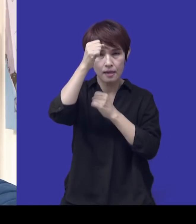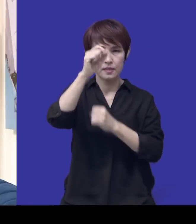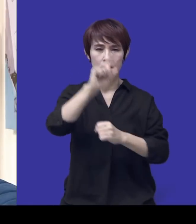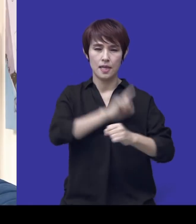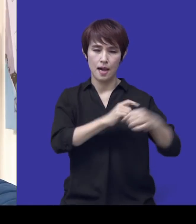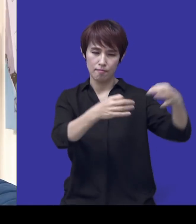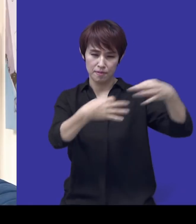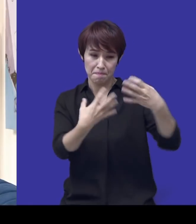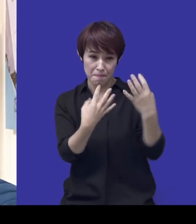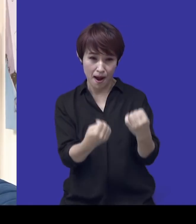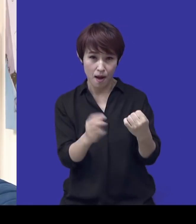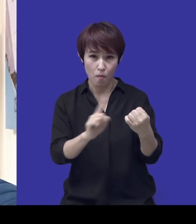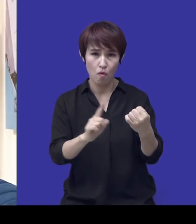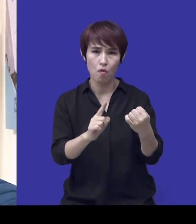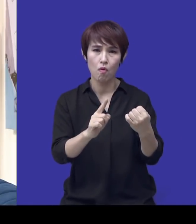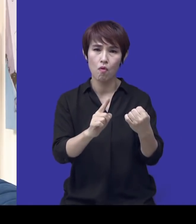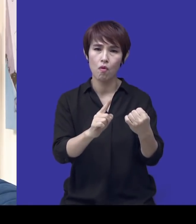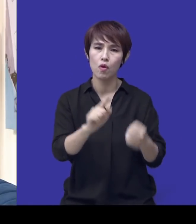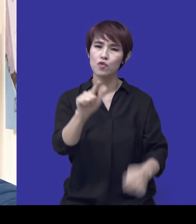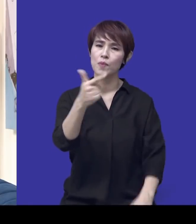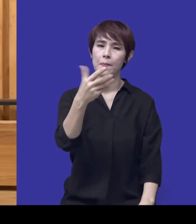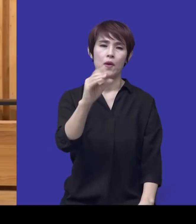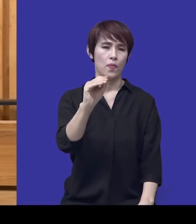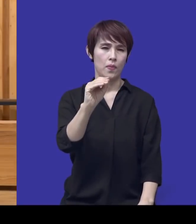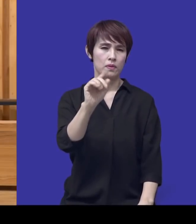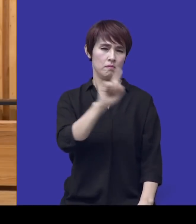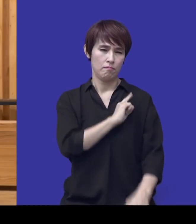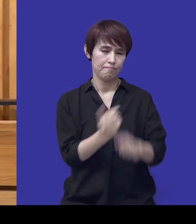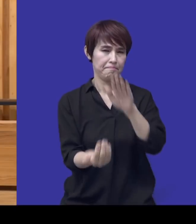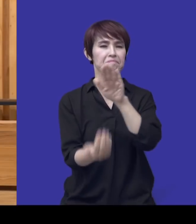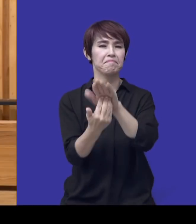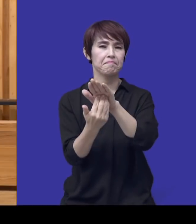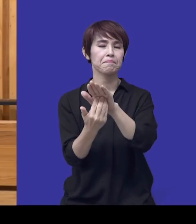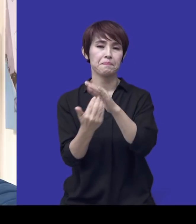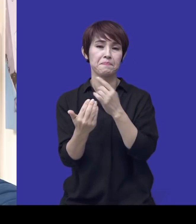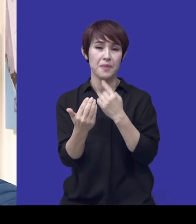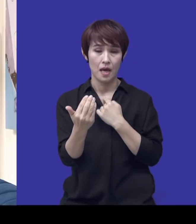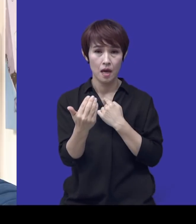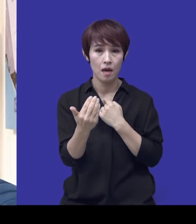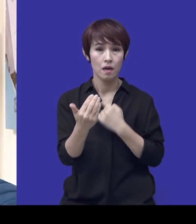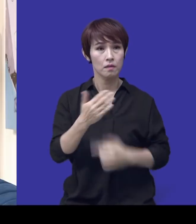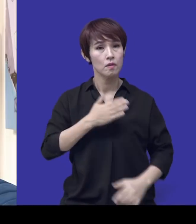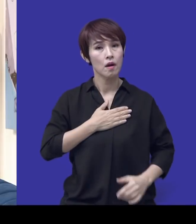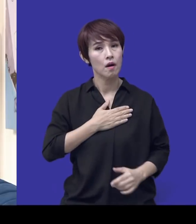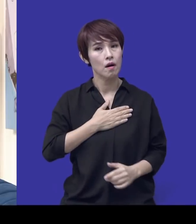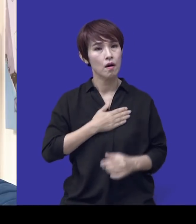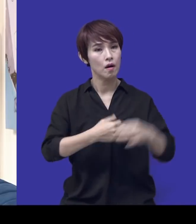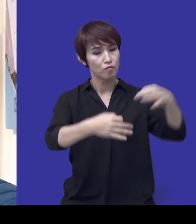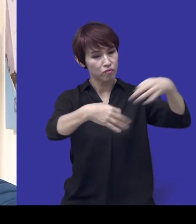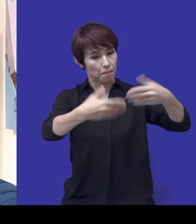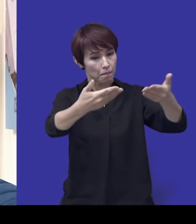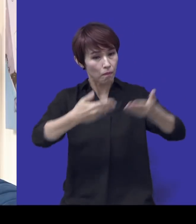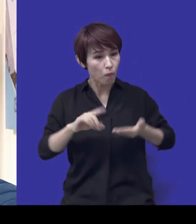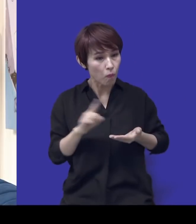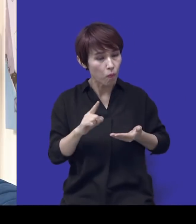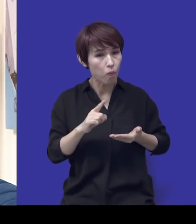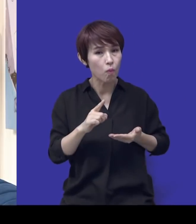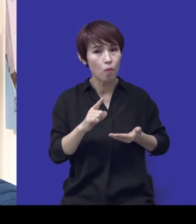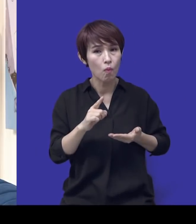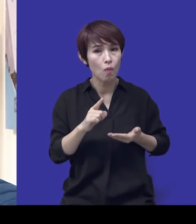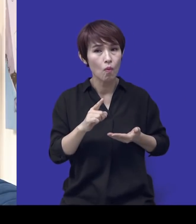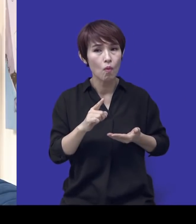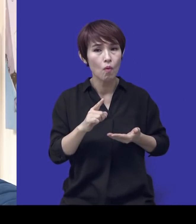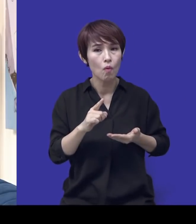많이 됐었던 게 정확히 600만 원이었어요. 예. 네, 근데 600만 원이었는데 제가 그때 맨 처음 그냥 아무 생각 없이